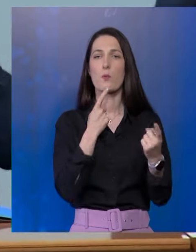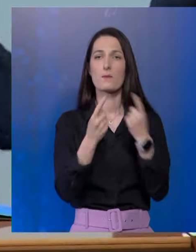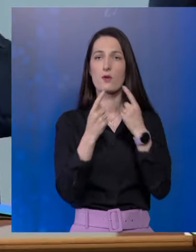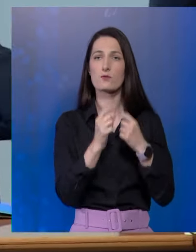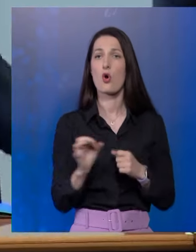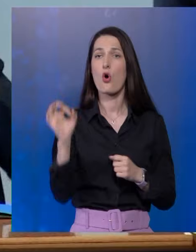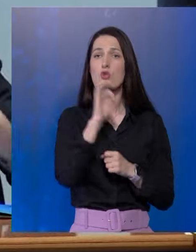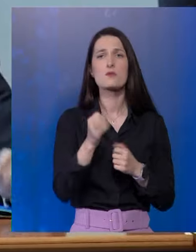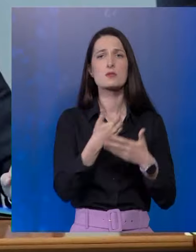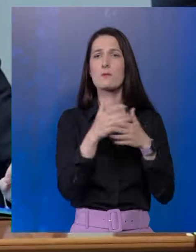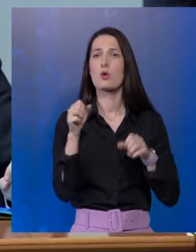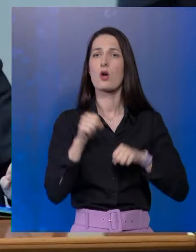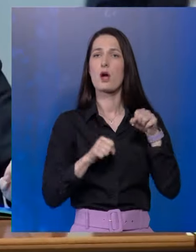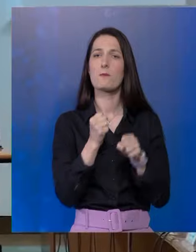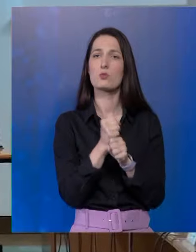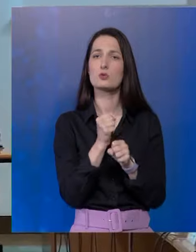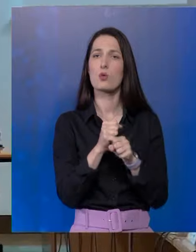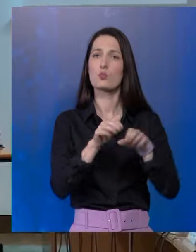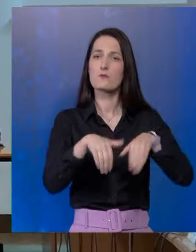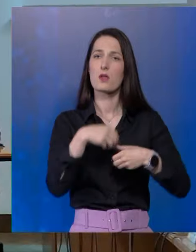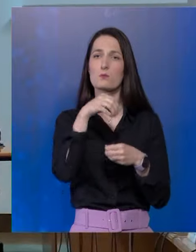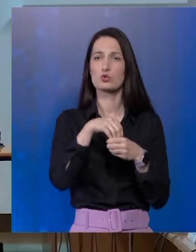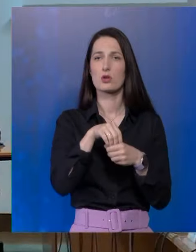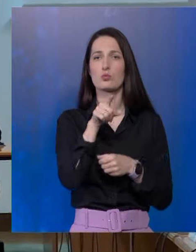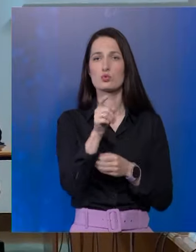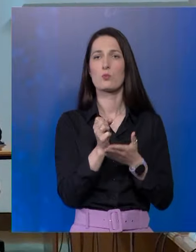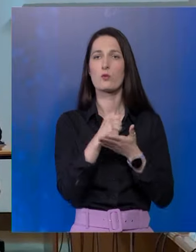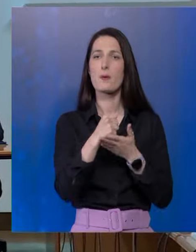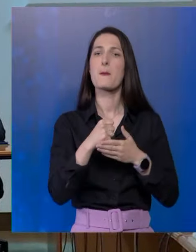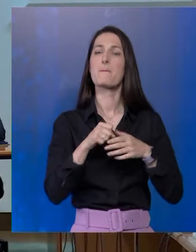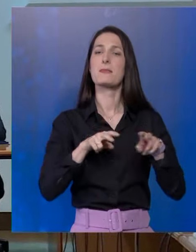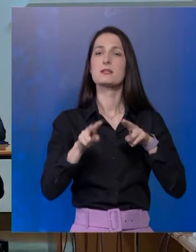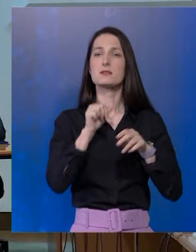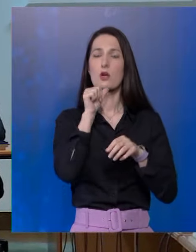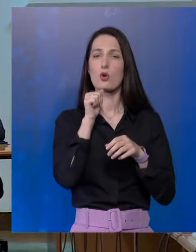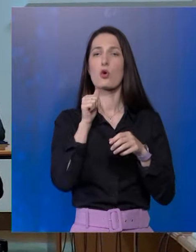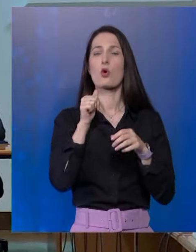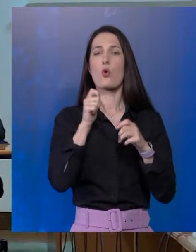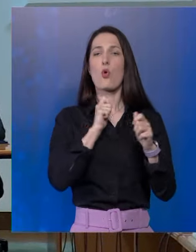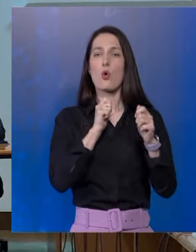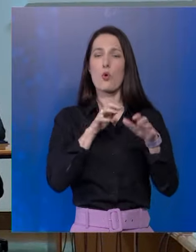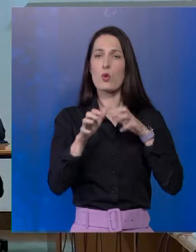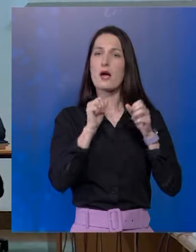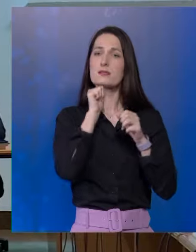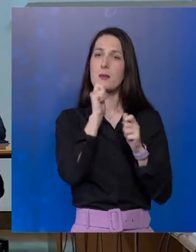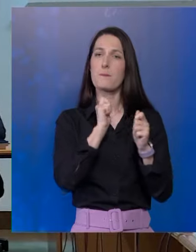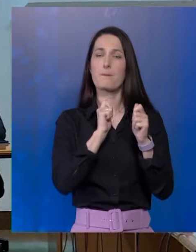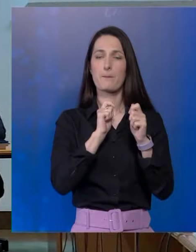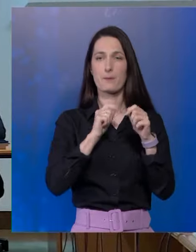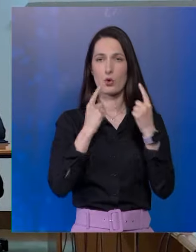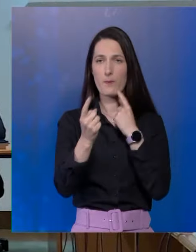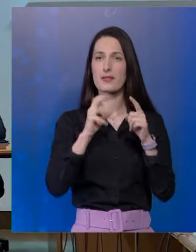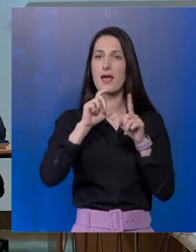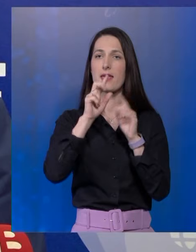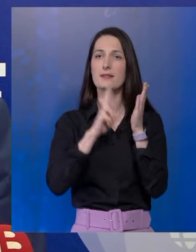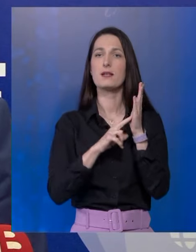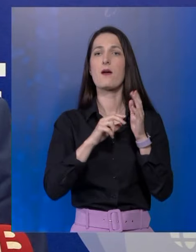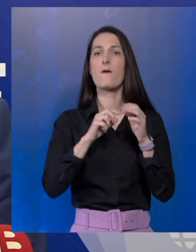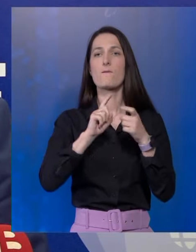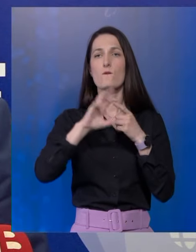bilo kakav posao je usvajanje budžeta. To su potvrdili ministar komunikacija i prometa te šef delegacije Evropske unije u Bosni i